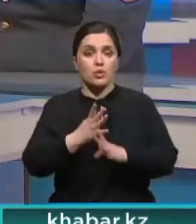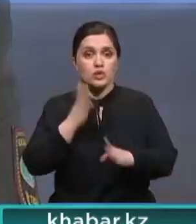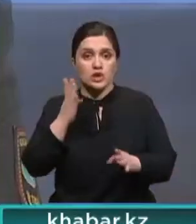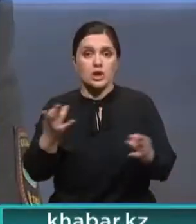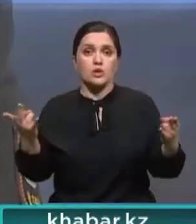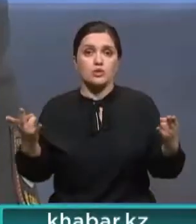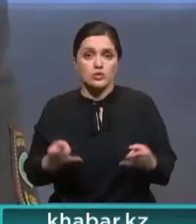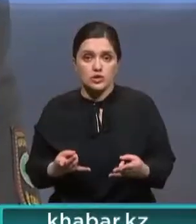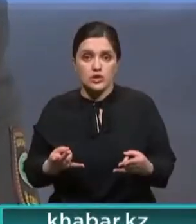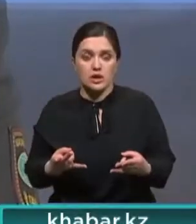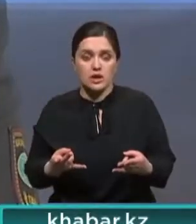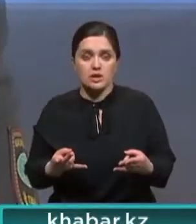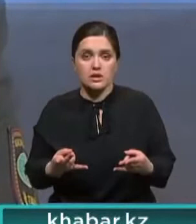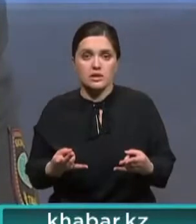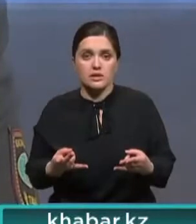необходимо, чтобы